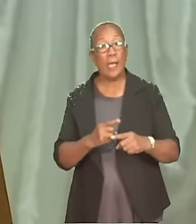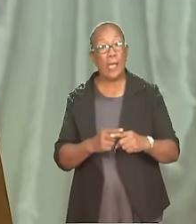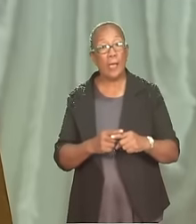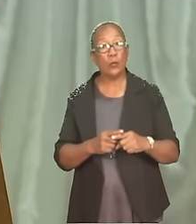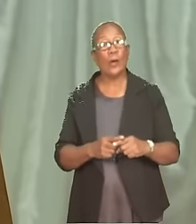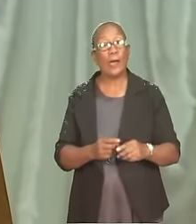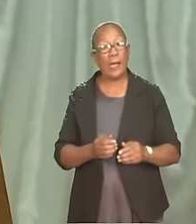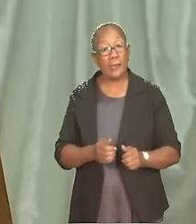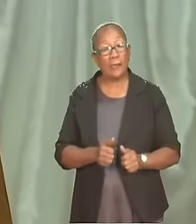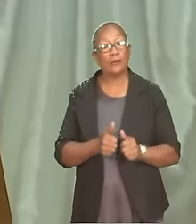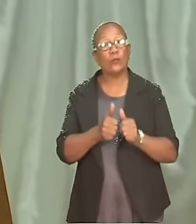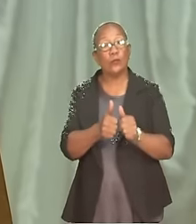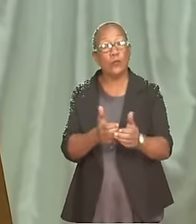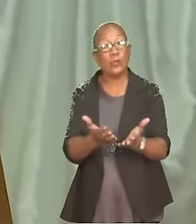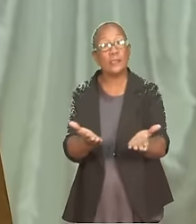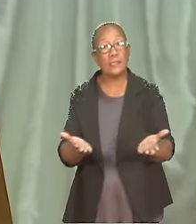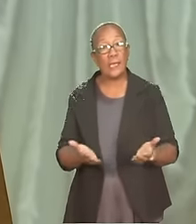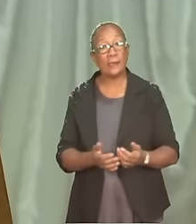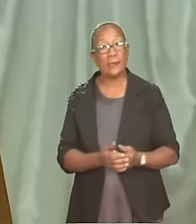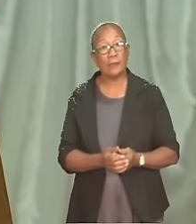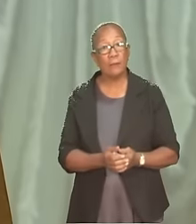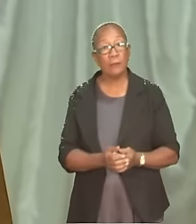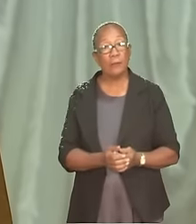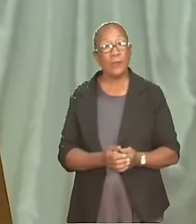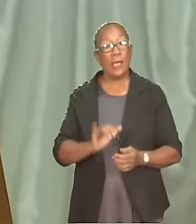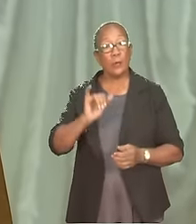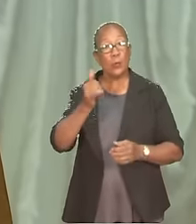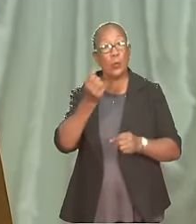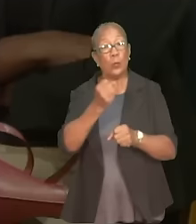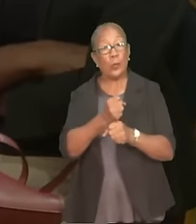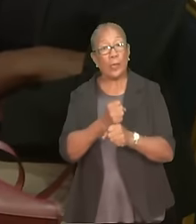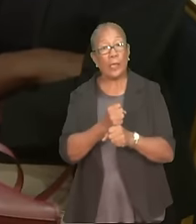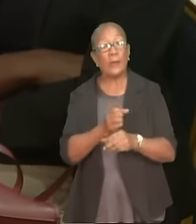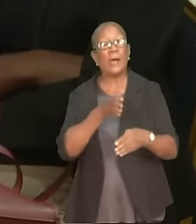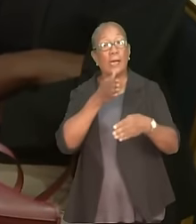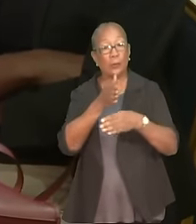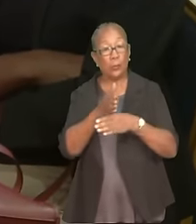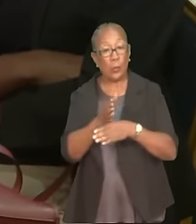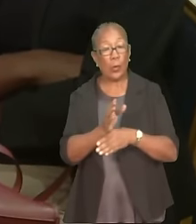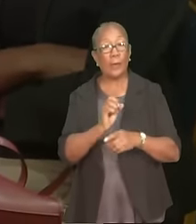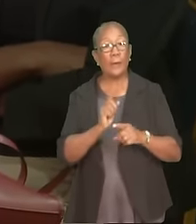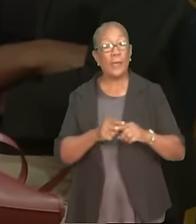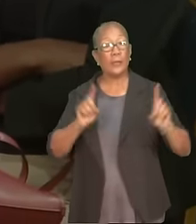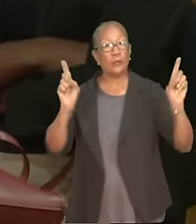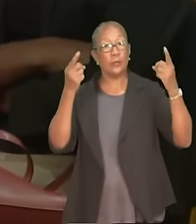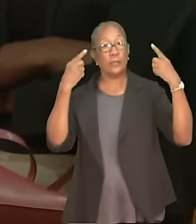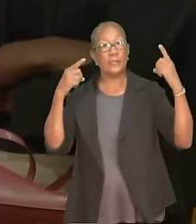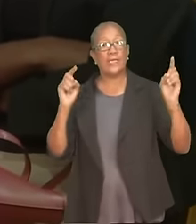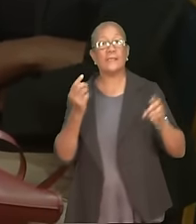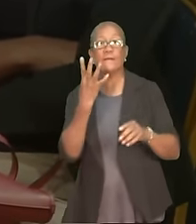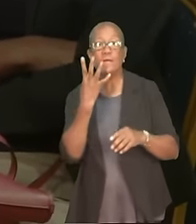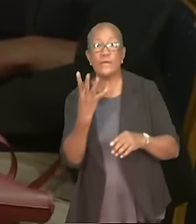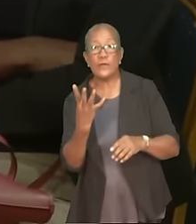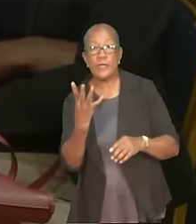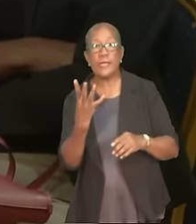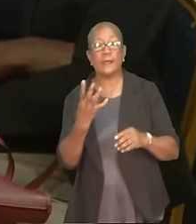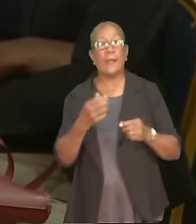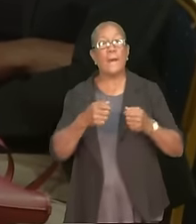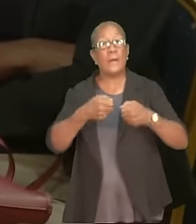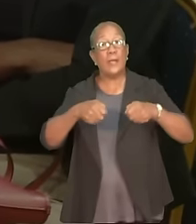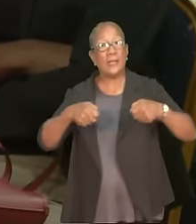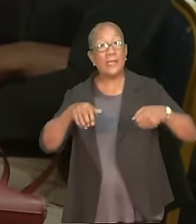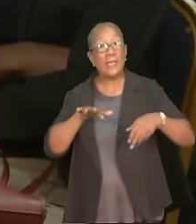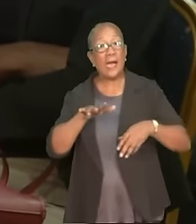moeten voortzetten. Het hervormingsprogramma gaat door. We hebben met succes ons 4 miljard US dollar